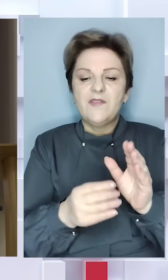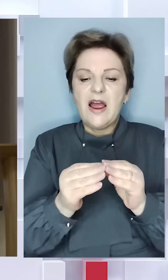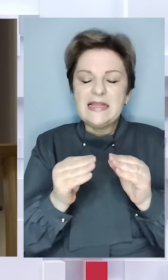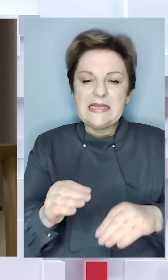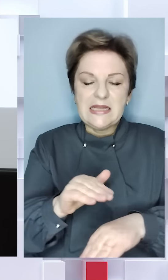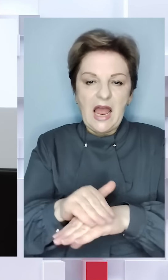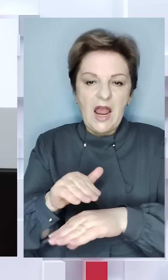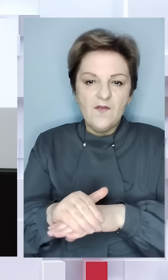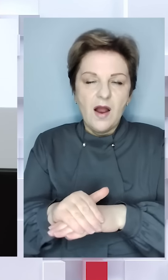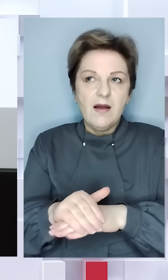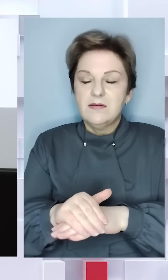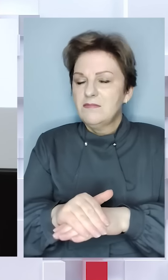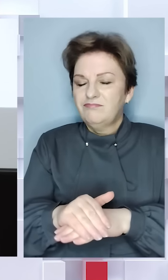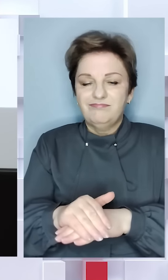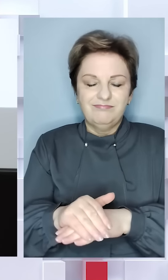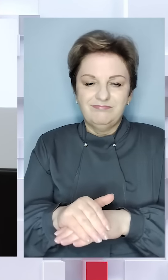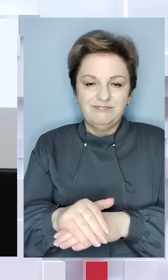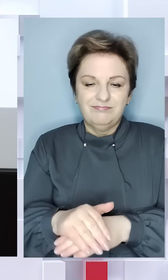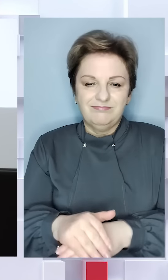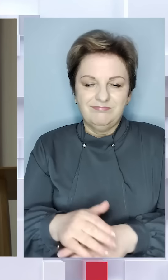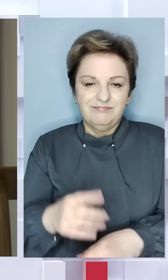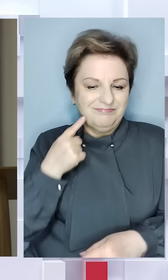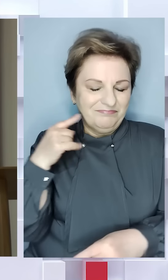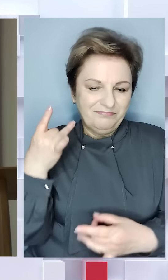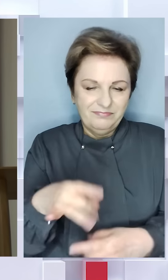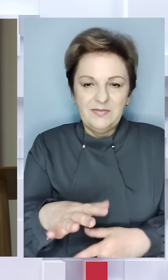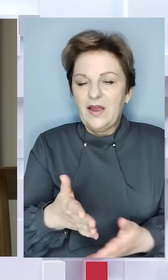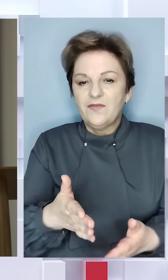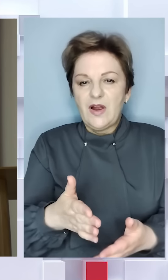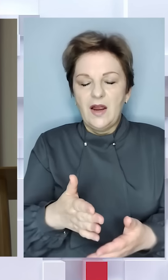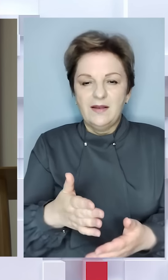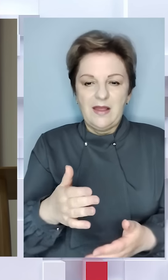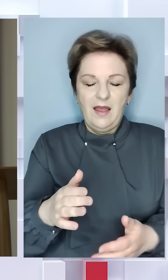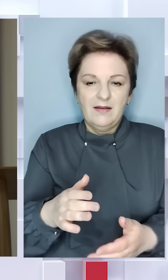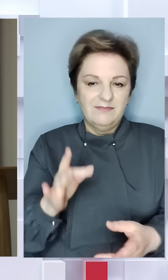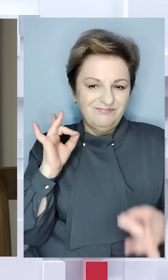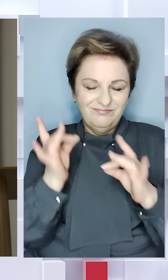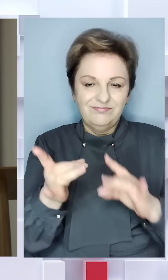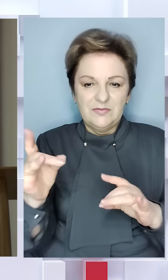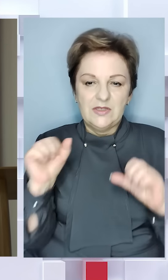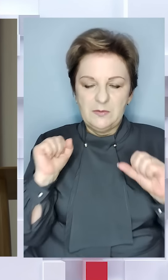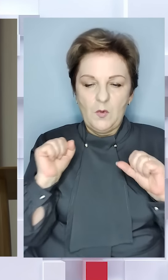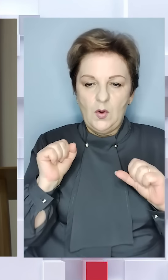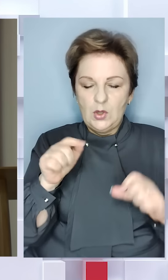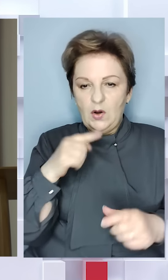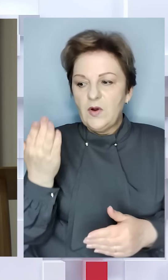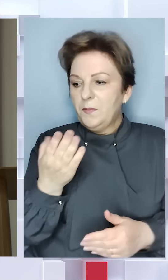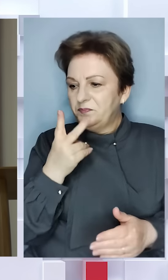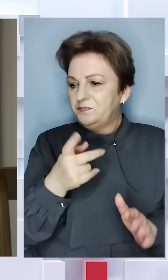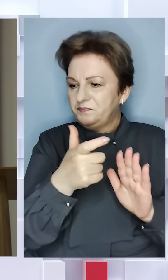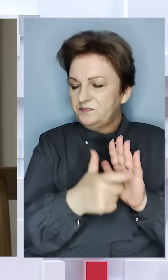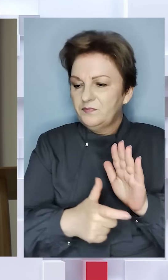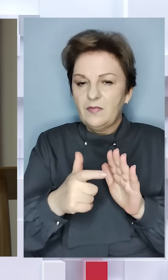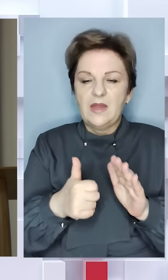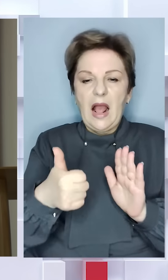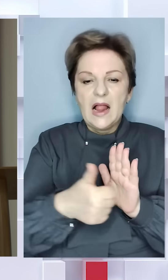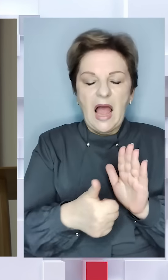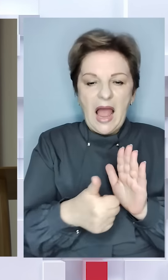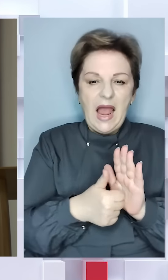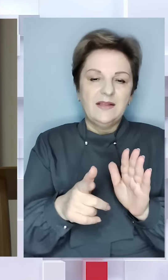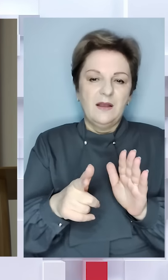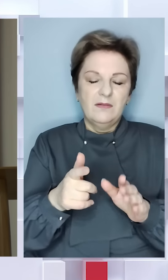десятки фактів зашкварених Z-спортсменів. Лайки і такі пости про російських військових, по-перше, це алгоритми соцмереж такі, що